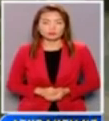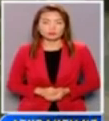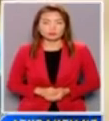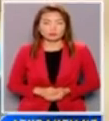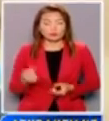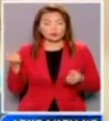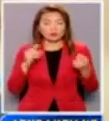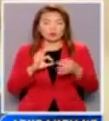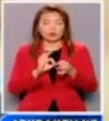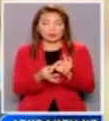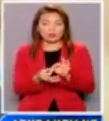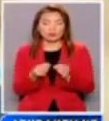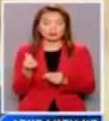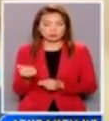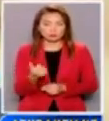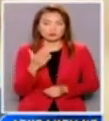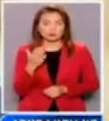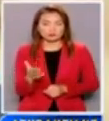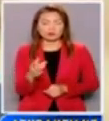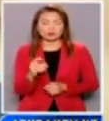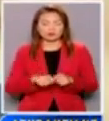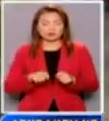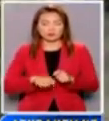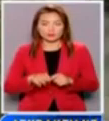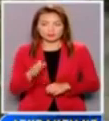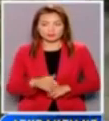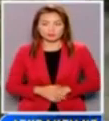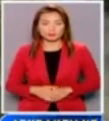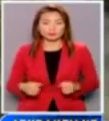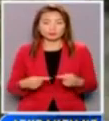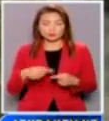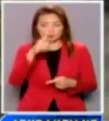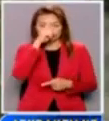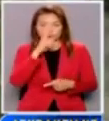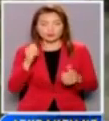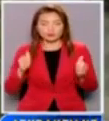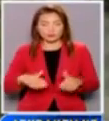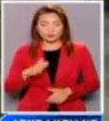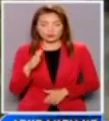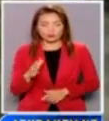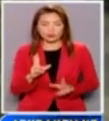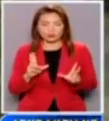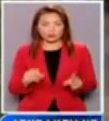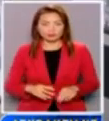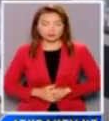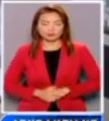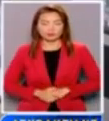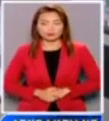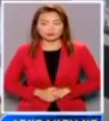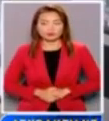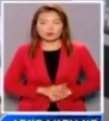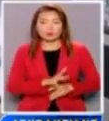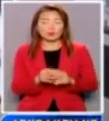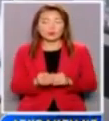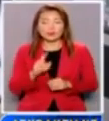біліп, алиментін төлеттіріп, іс-әрекеттерді арғай жасай береміз. Нақты бір айда мәселесі шешілу керек. Жалпы